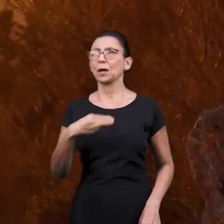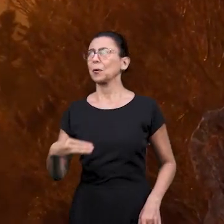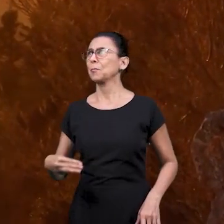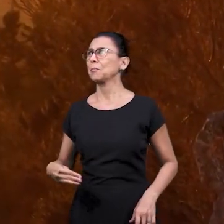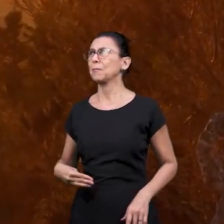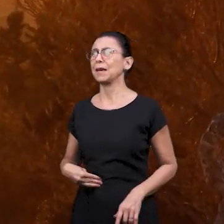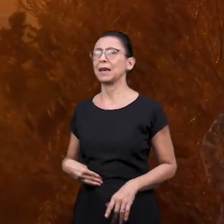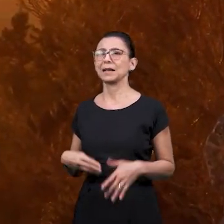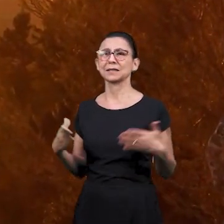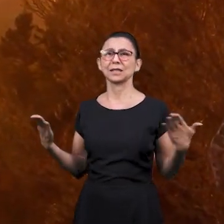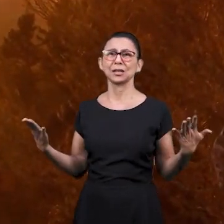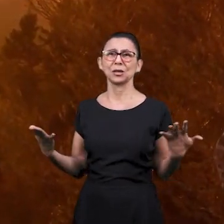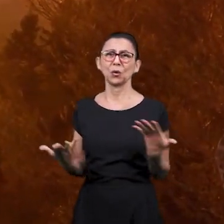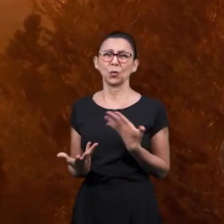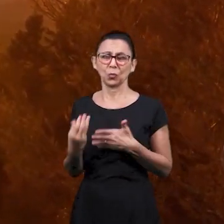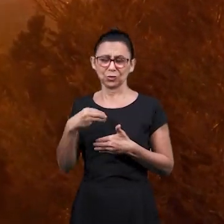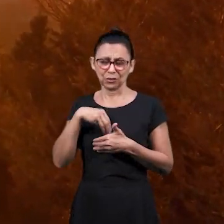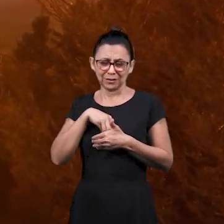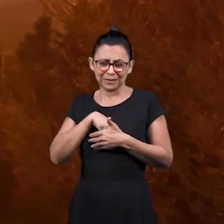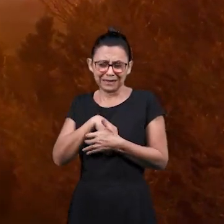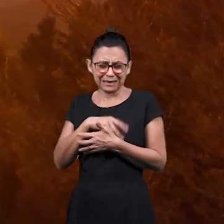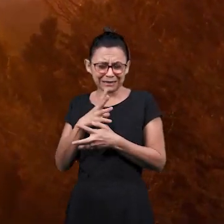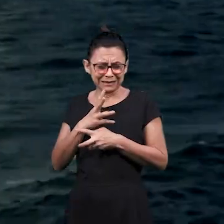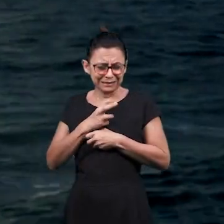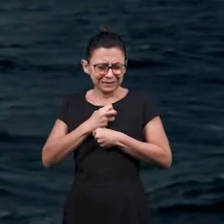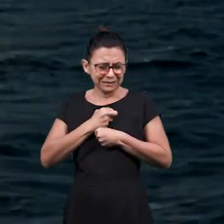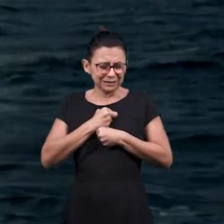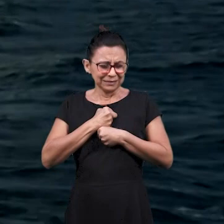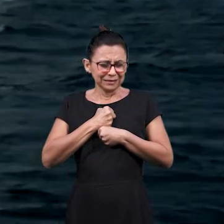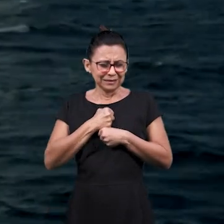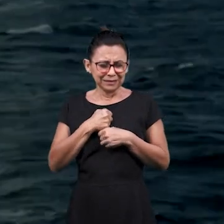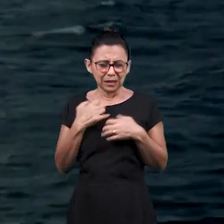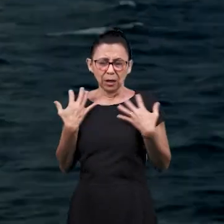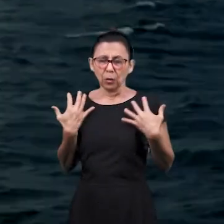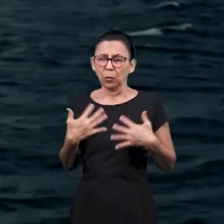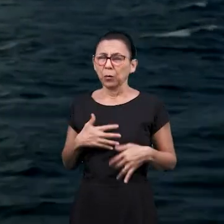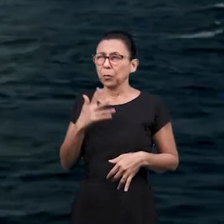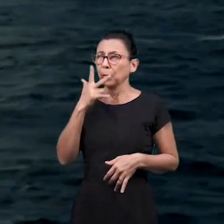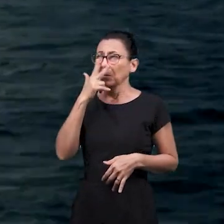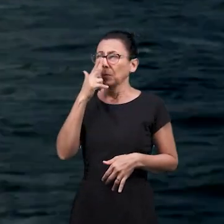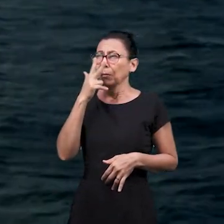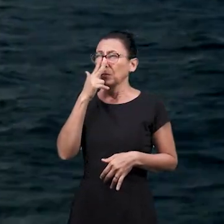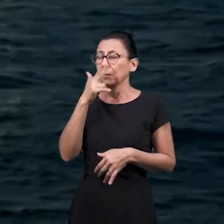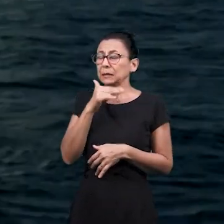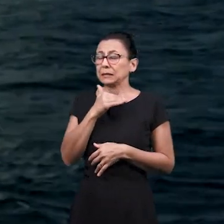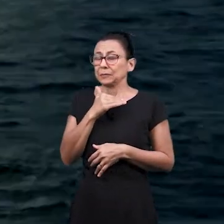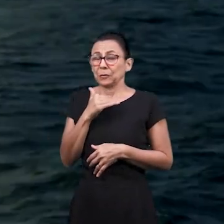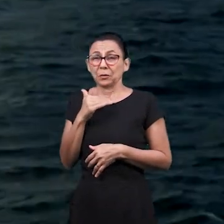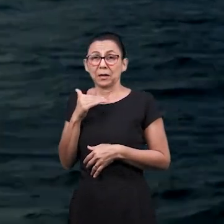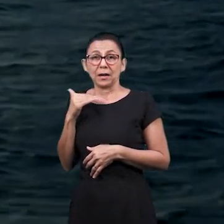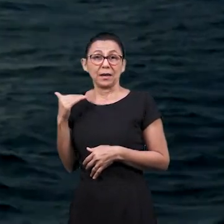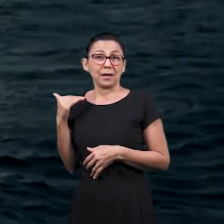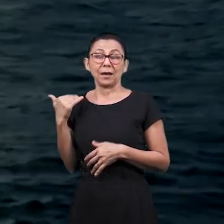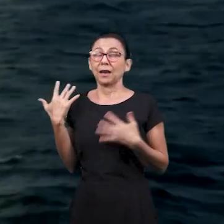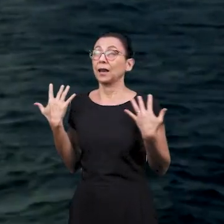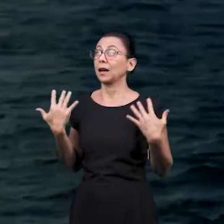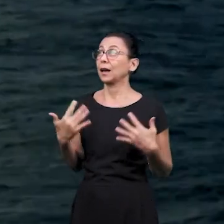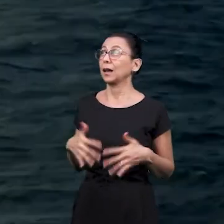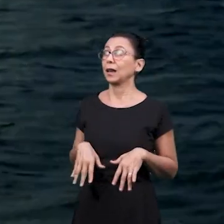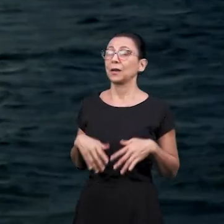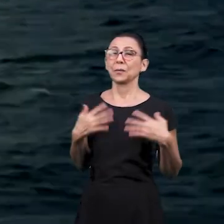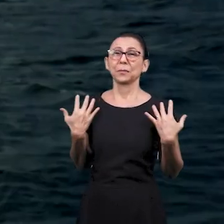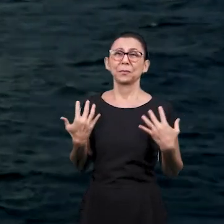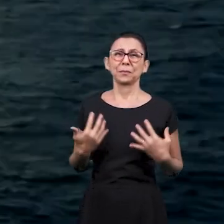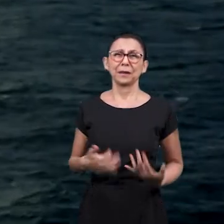Боже, в глубокой печали склоняю главу мою. Душу грехи взволновали, спаси,